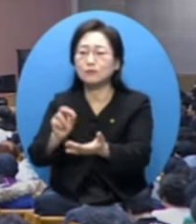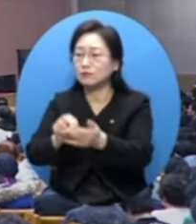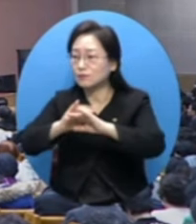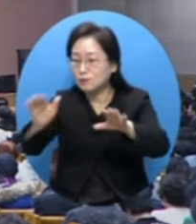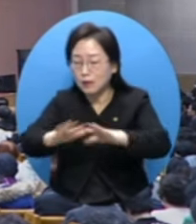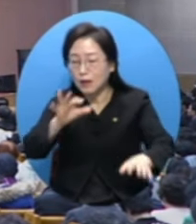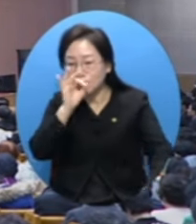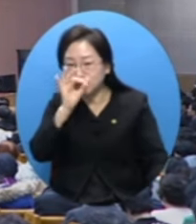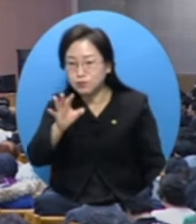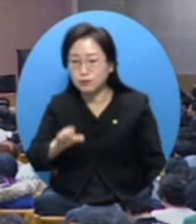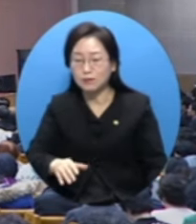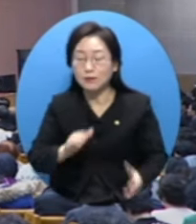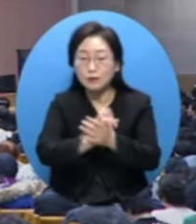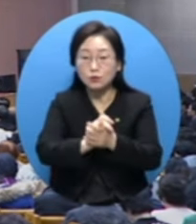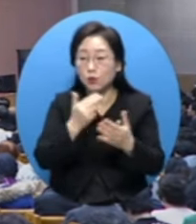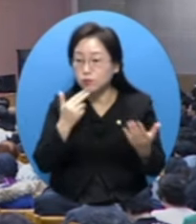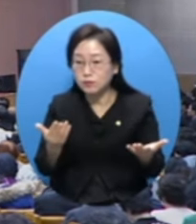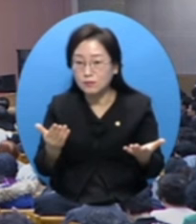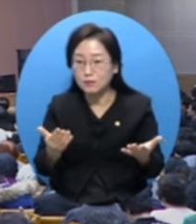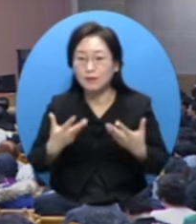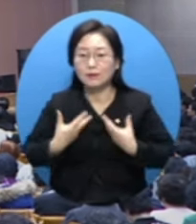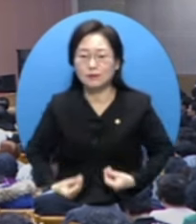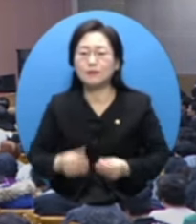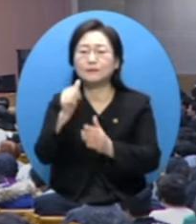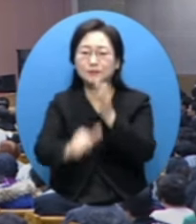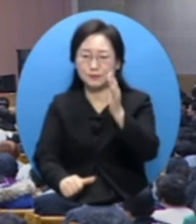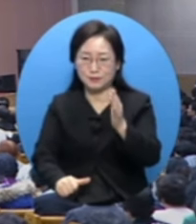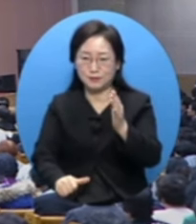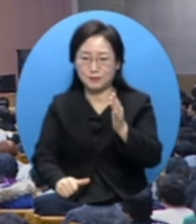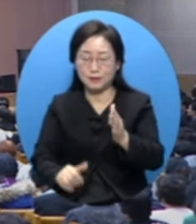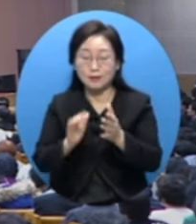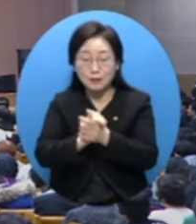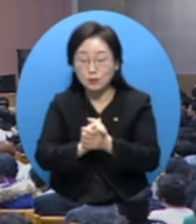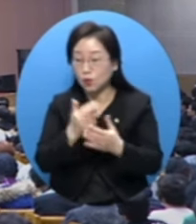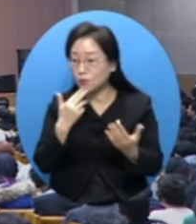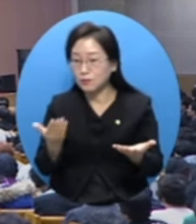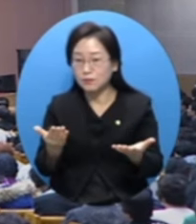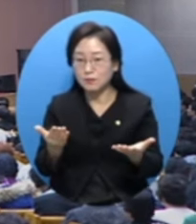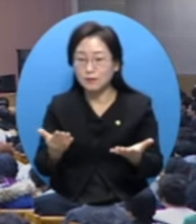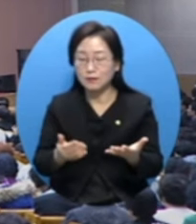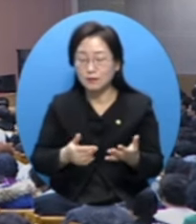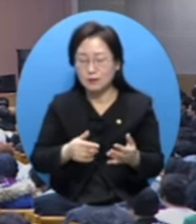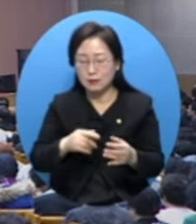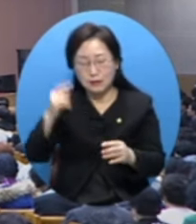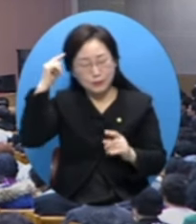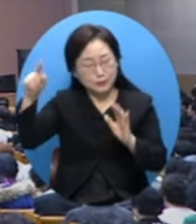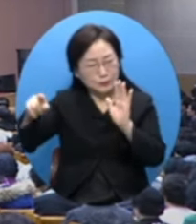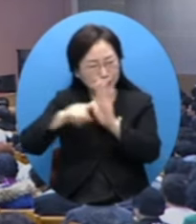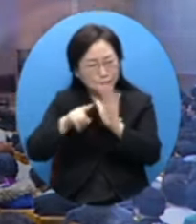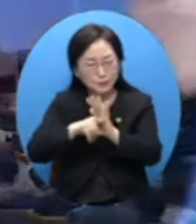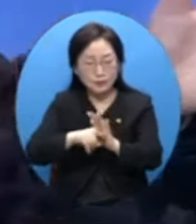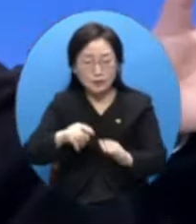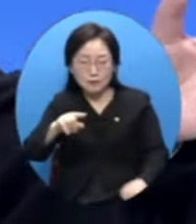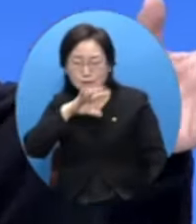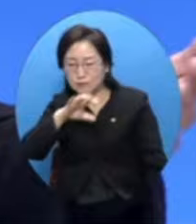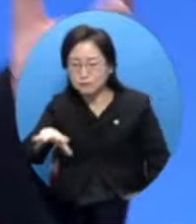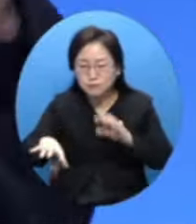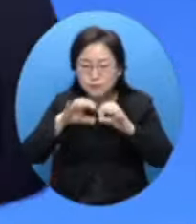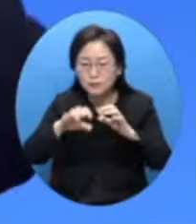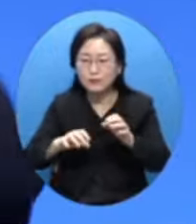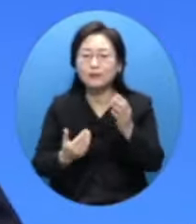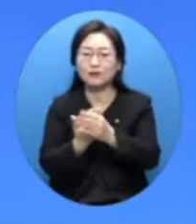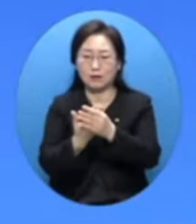해결하지 못합니다. 기도하지 않기 때문에 절망에 빠지는 것입니다. 기도하지 않기 때문에 부정적인 생각의 사람 앞에서 원망 불평을 하게 되는